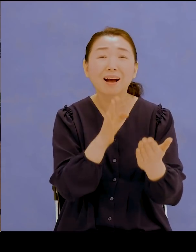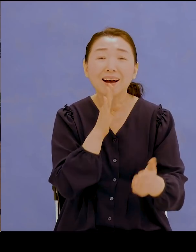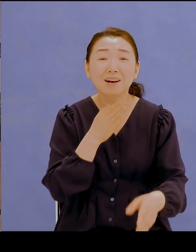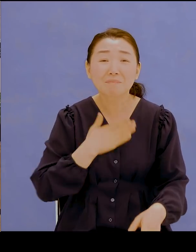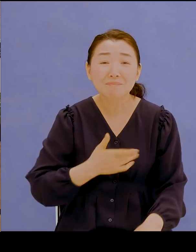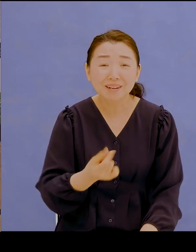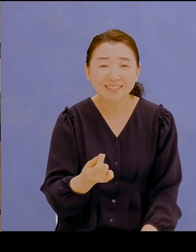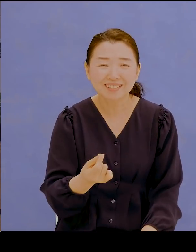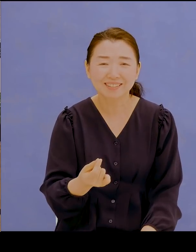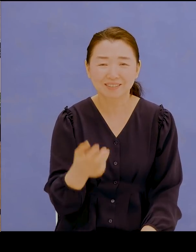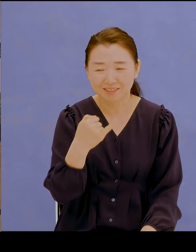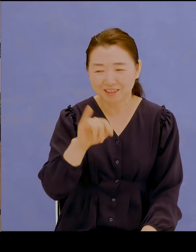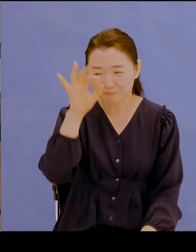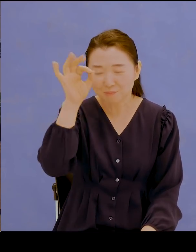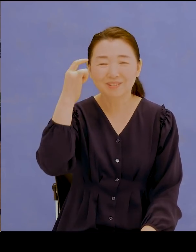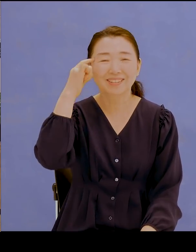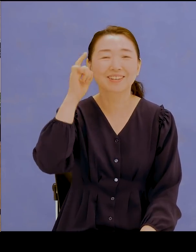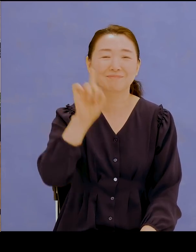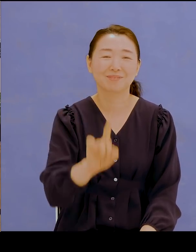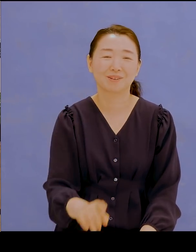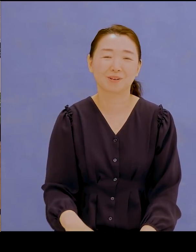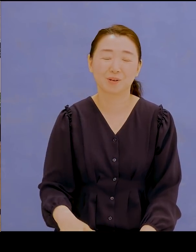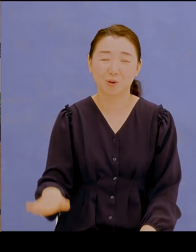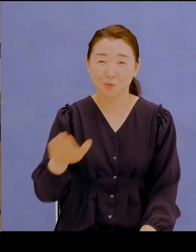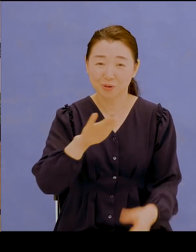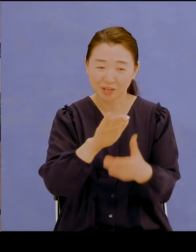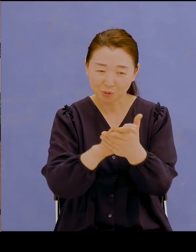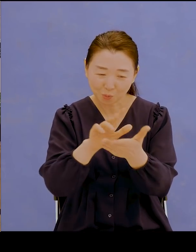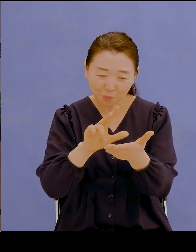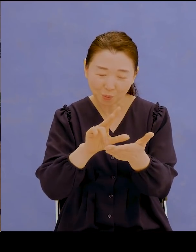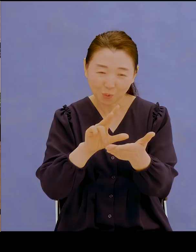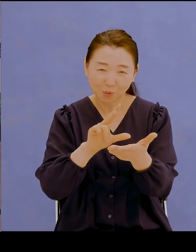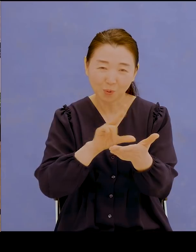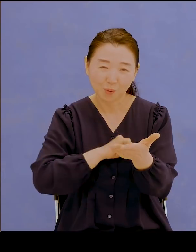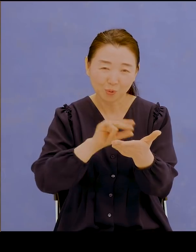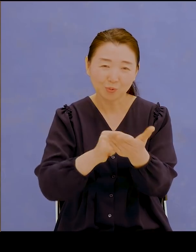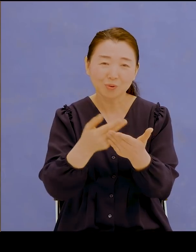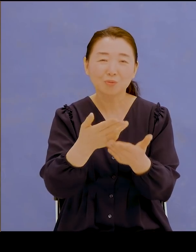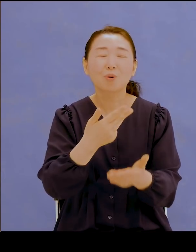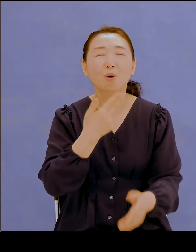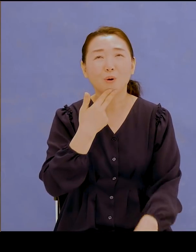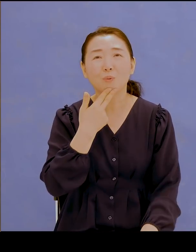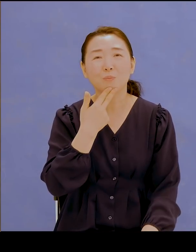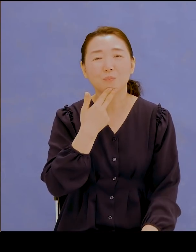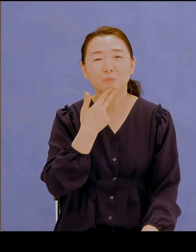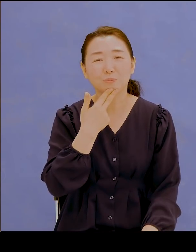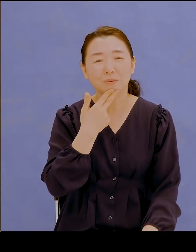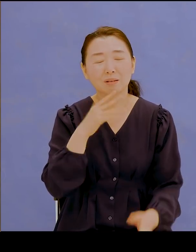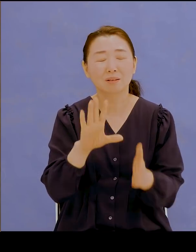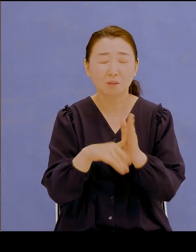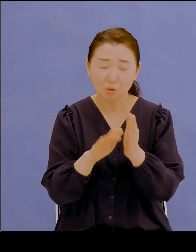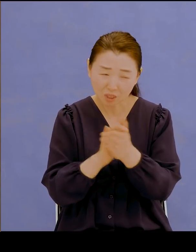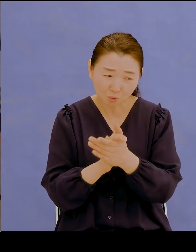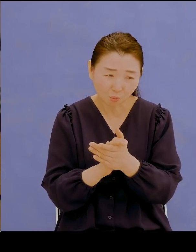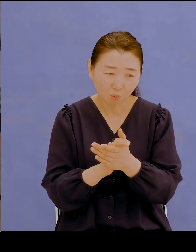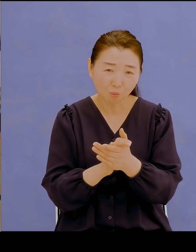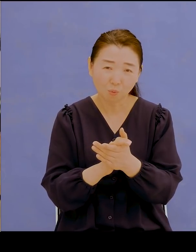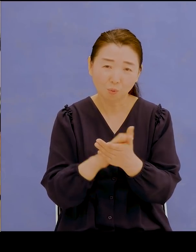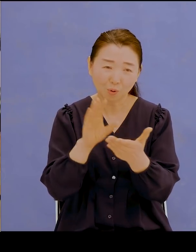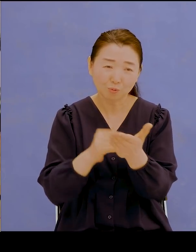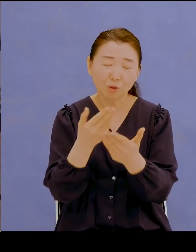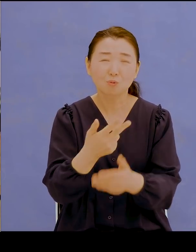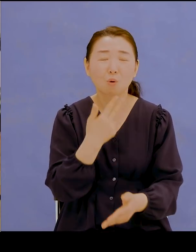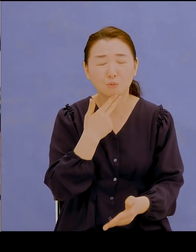그치? 그때 딸을 보면서 그런 생각이 들더라고요. 우리가 기도 숙제를 주지 않으면 하나님께서 정답인 우리가 것 같아요. 기도할 수 있는 걸 주지 않으면 우리는